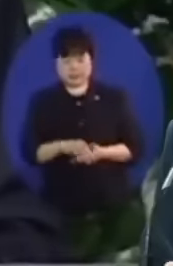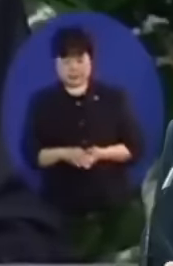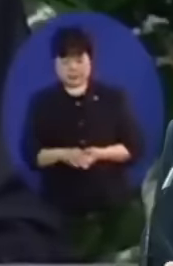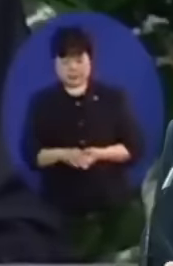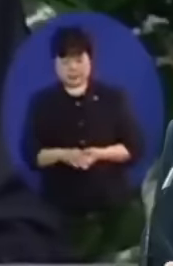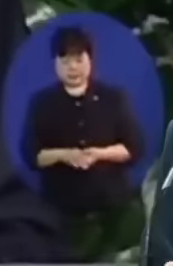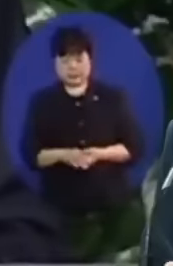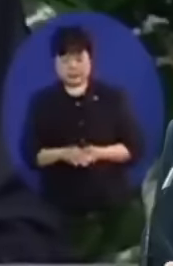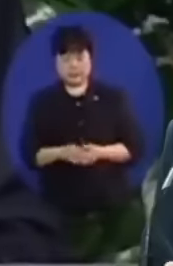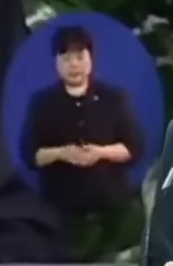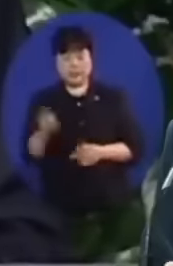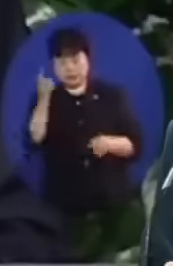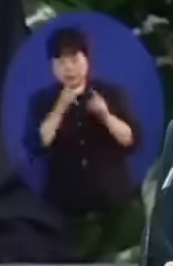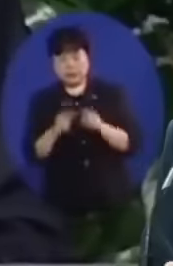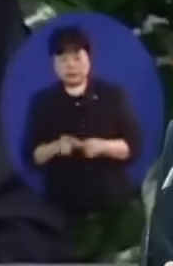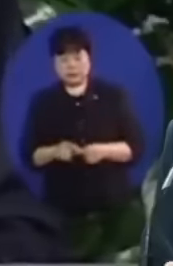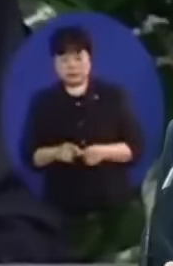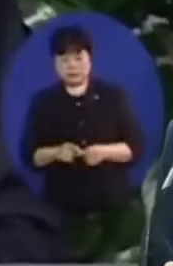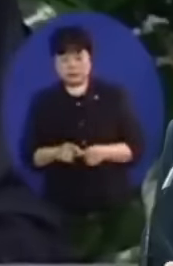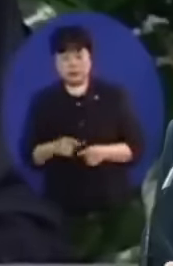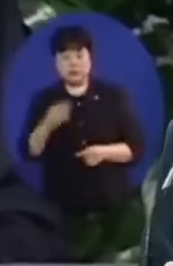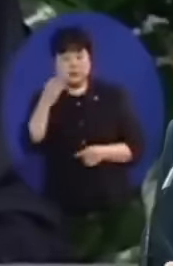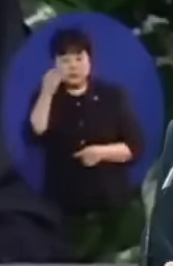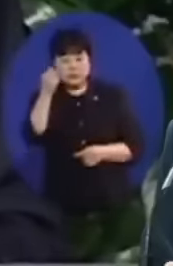그의 상처를 자기